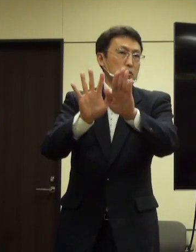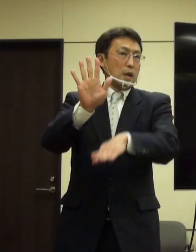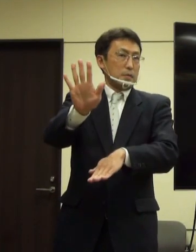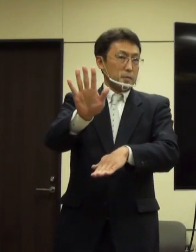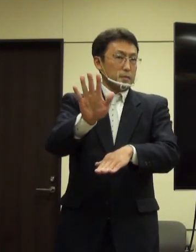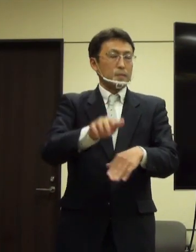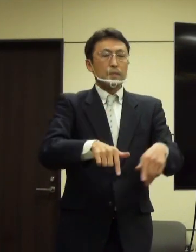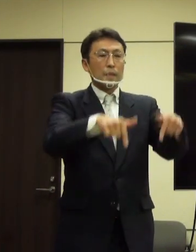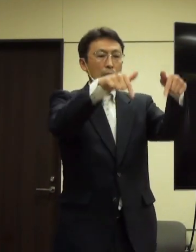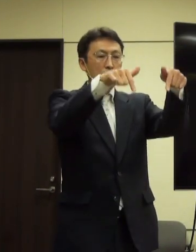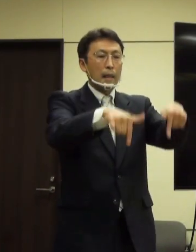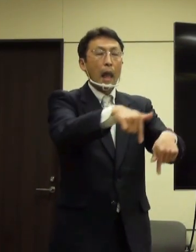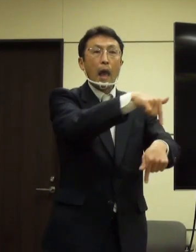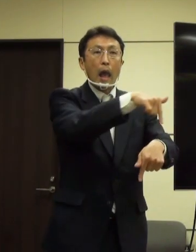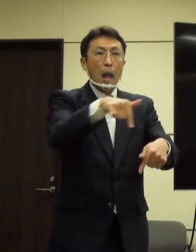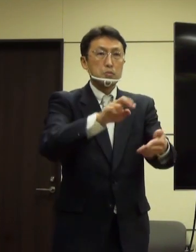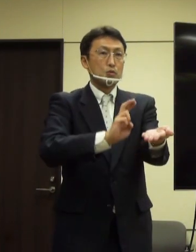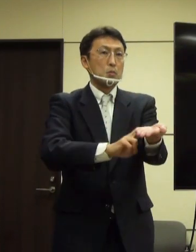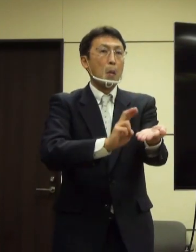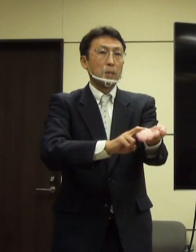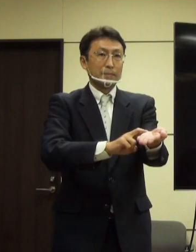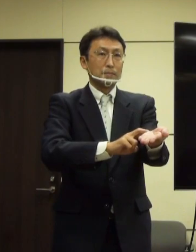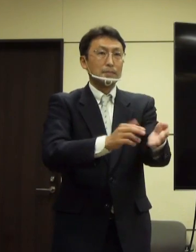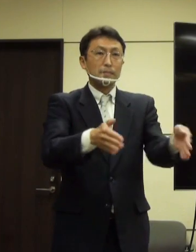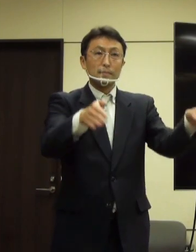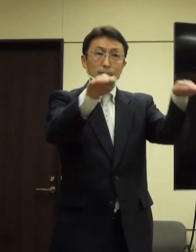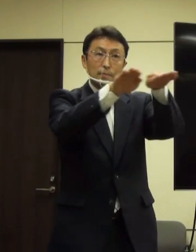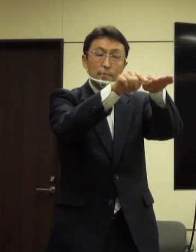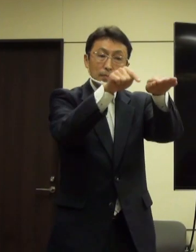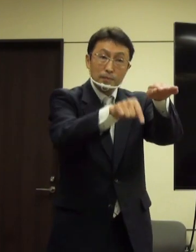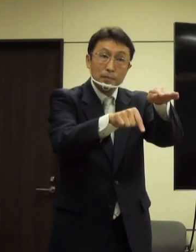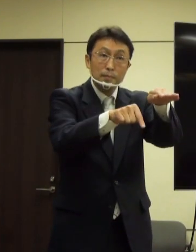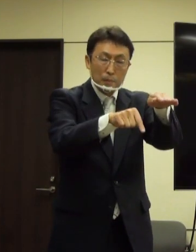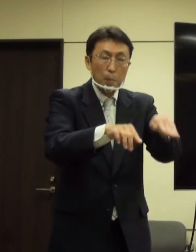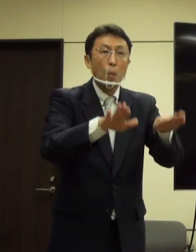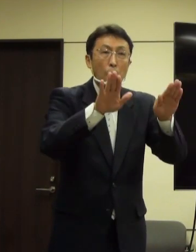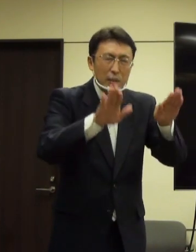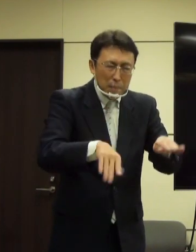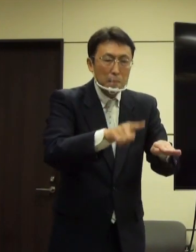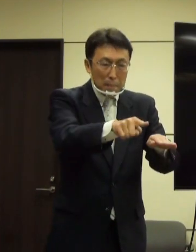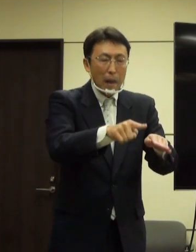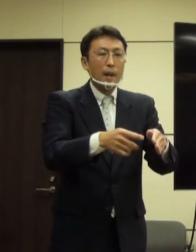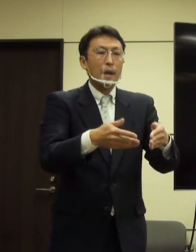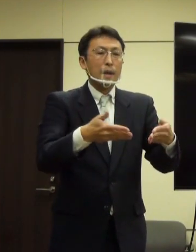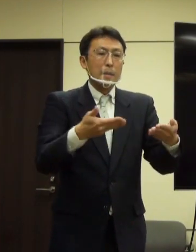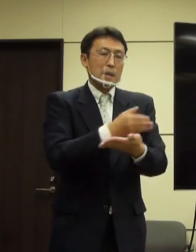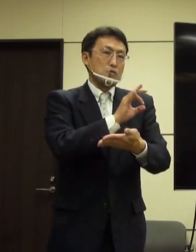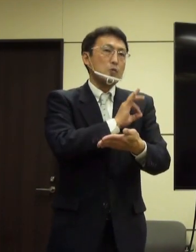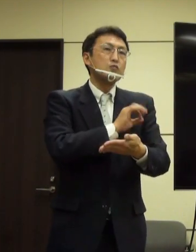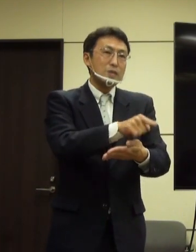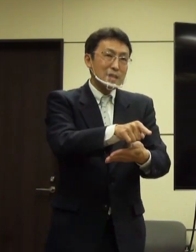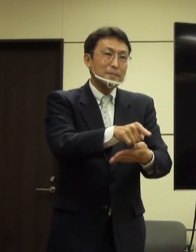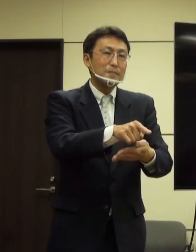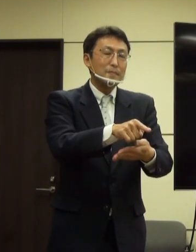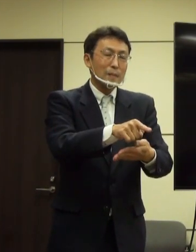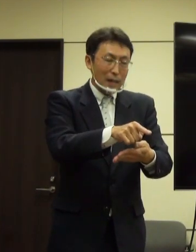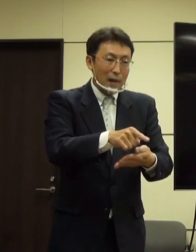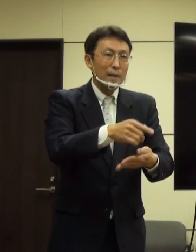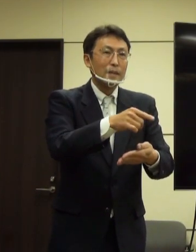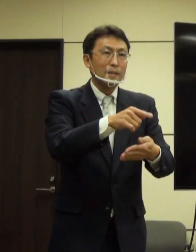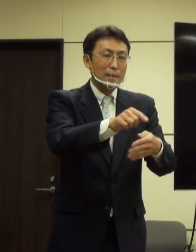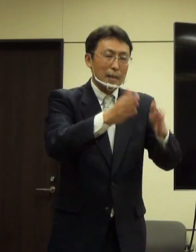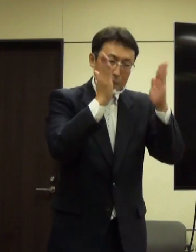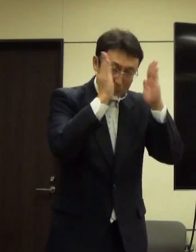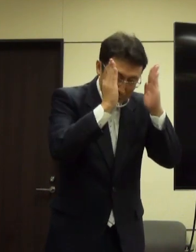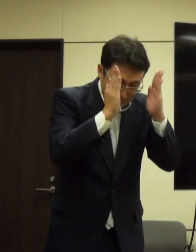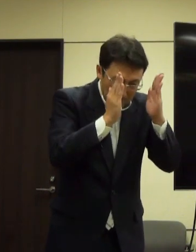シェイプいうの法案ですね病院の中を今ある関係者のご尽力で今整理がついてますけども外の方も今だいぶ計算する